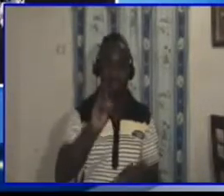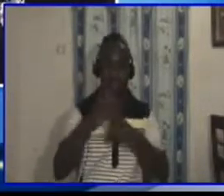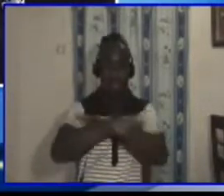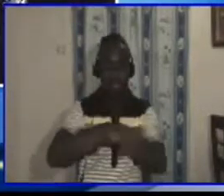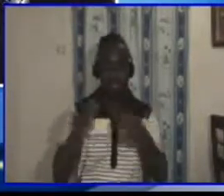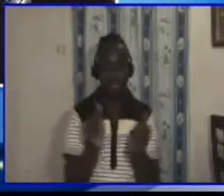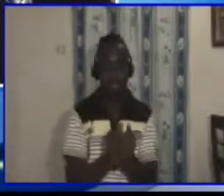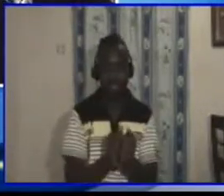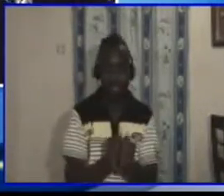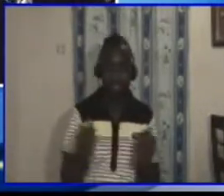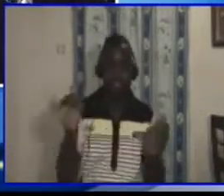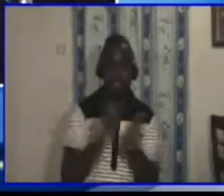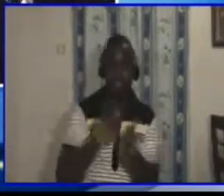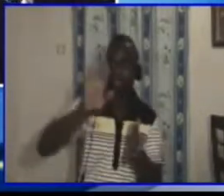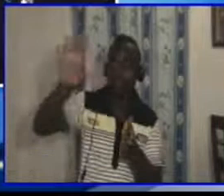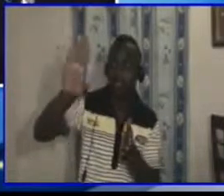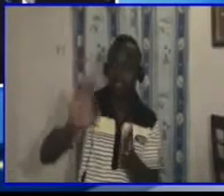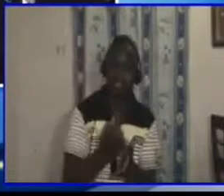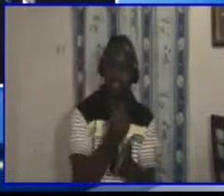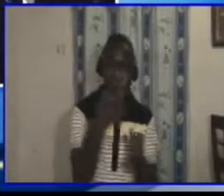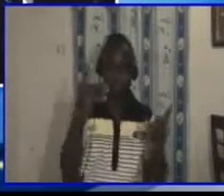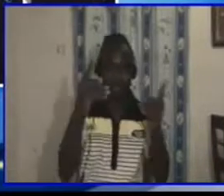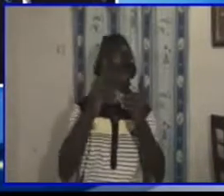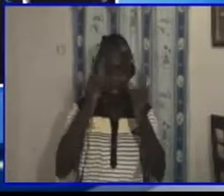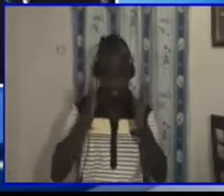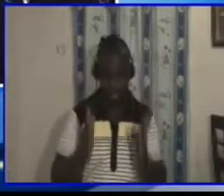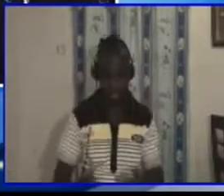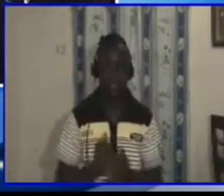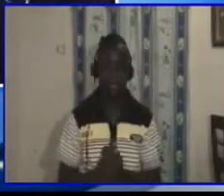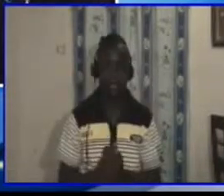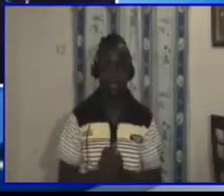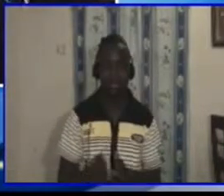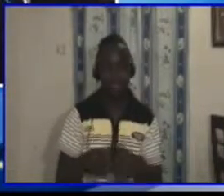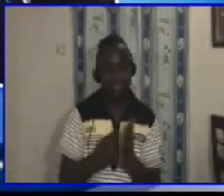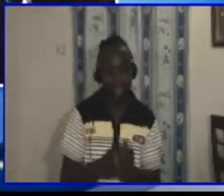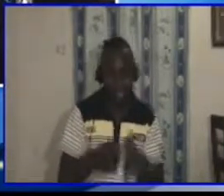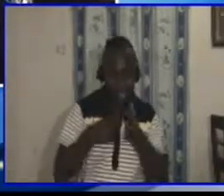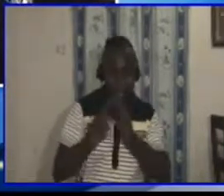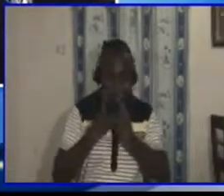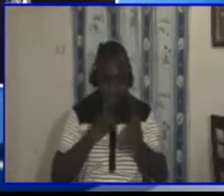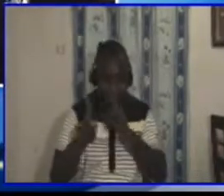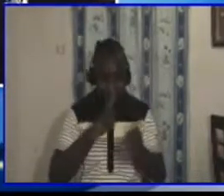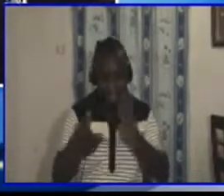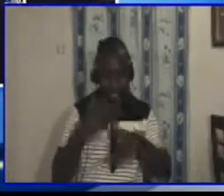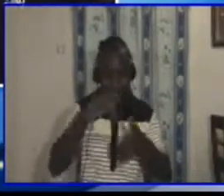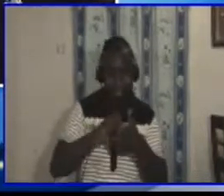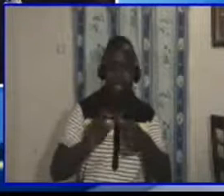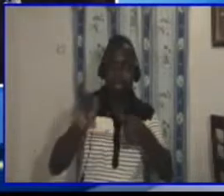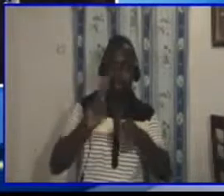il nostro signore ha passato 40 giorni con il suo e discepoli